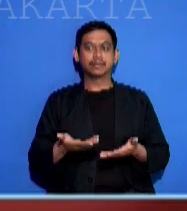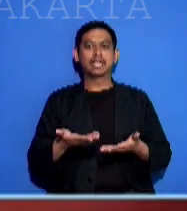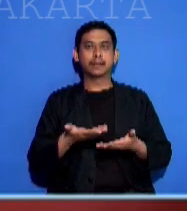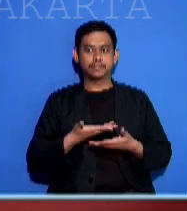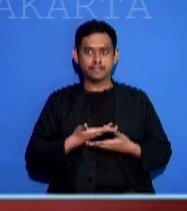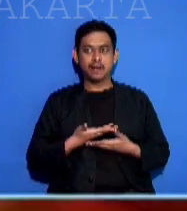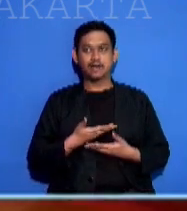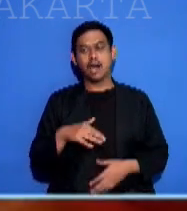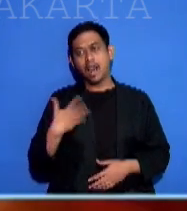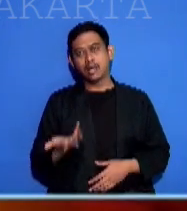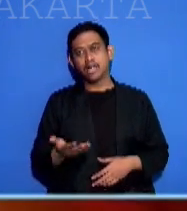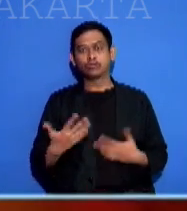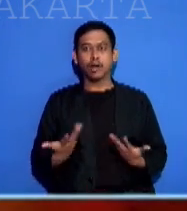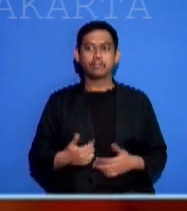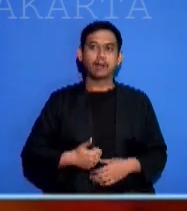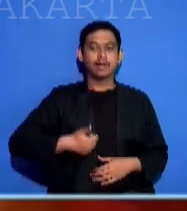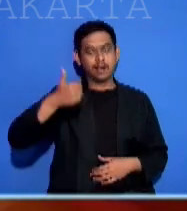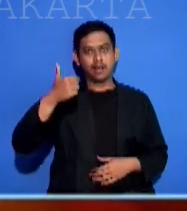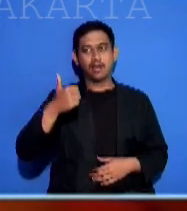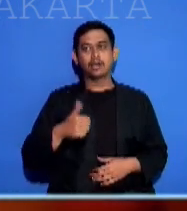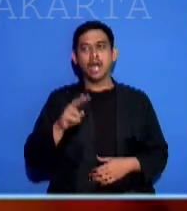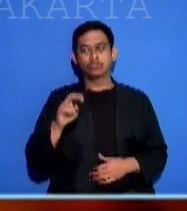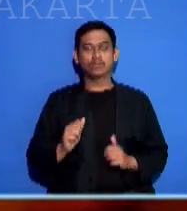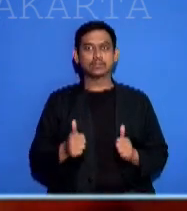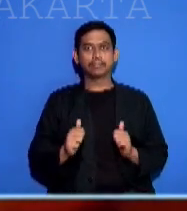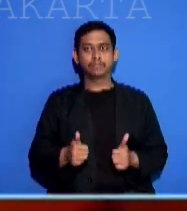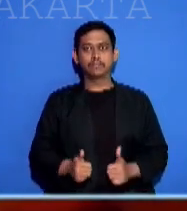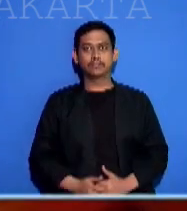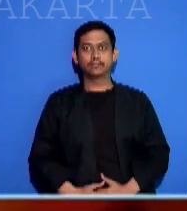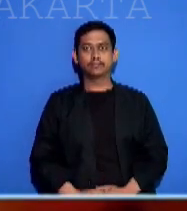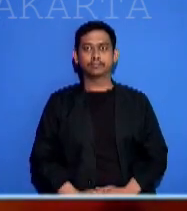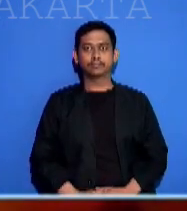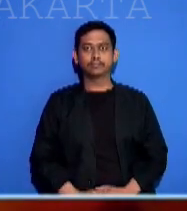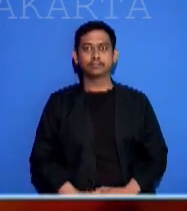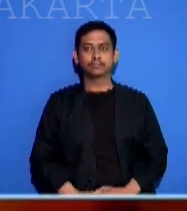menang. Demikian Agung Nugroho dan Arif Heriawan, TVRI Yogyakarta, melaporkan.